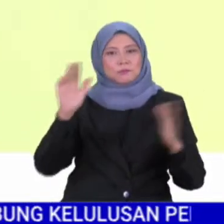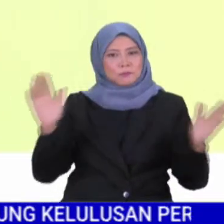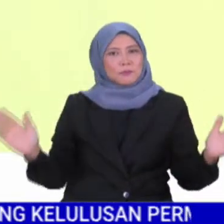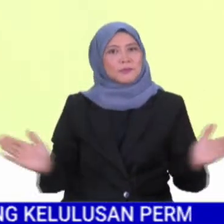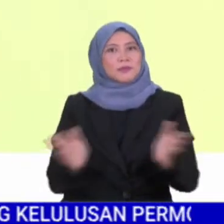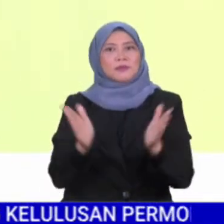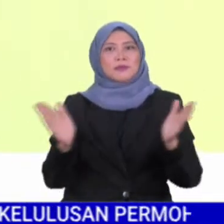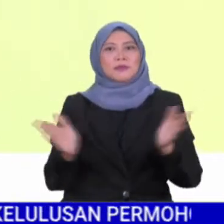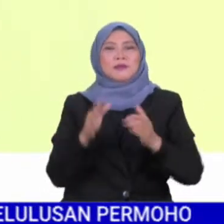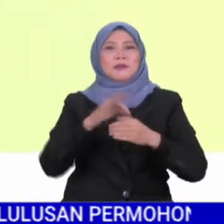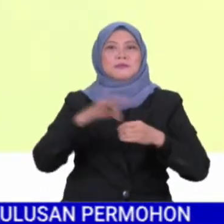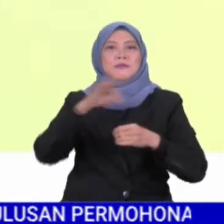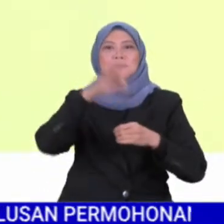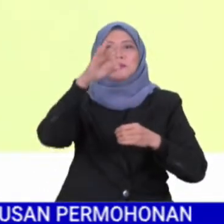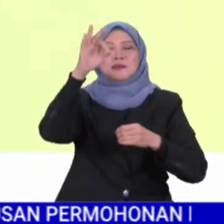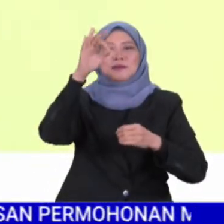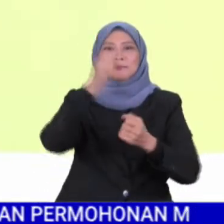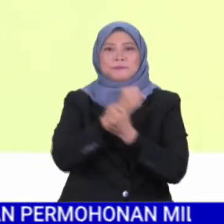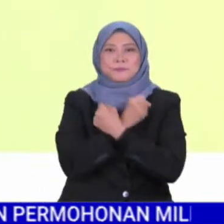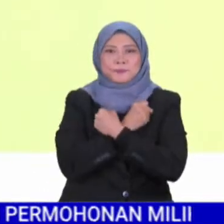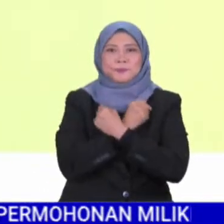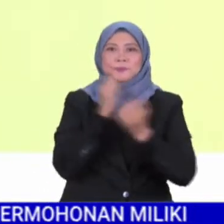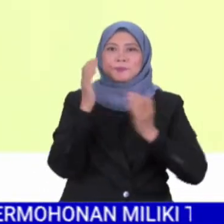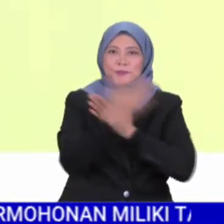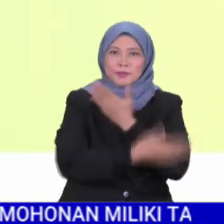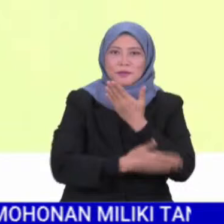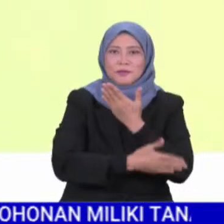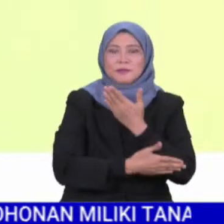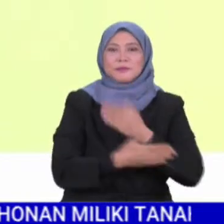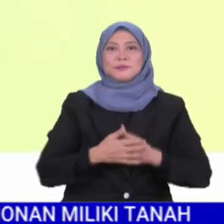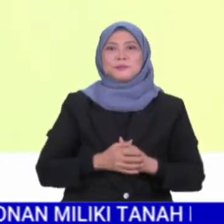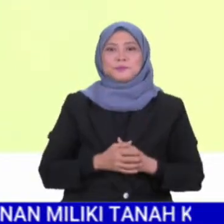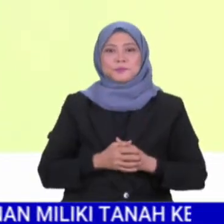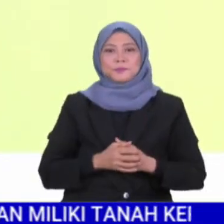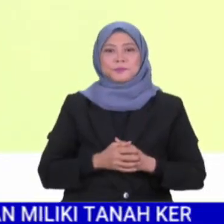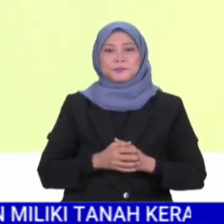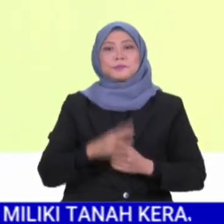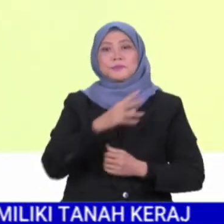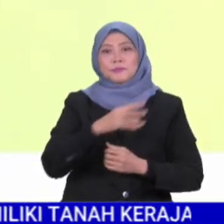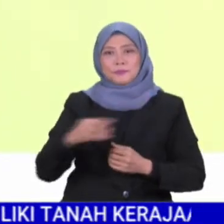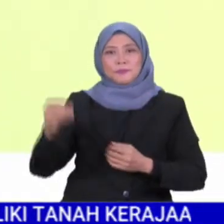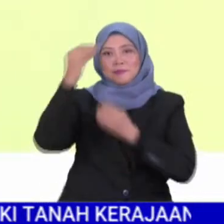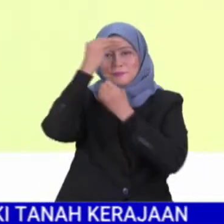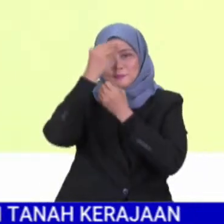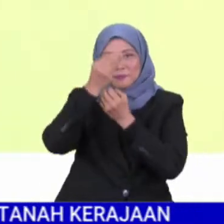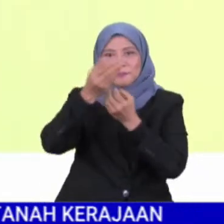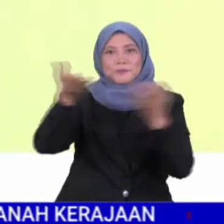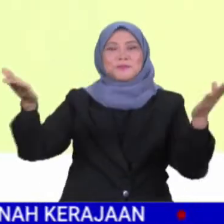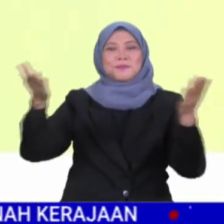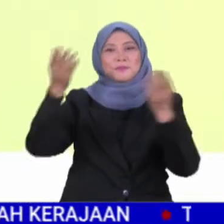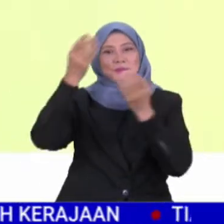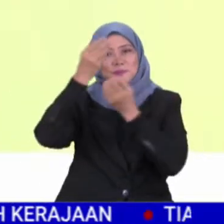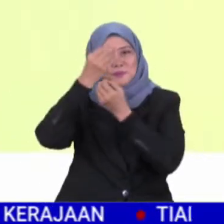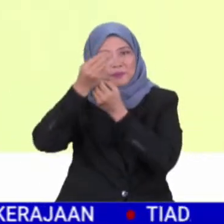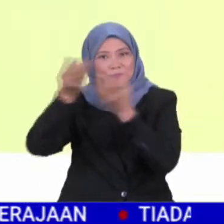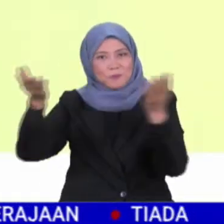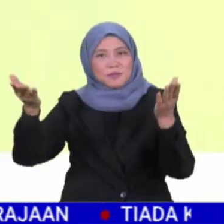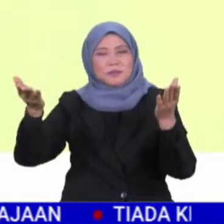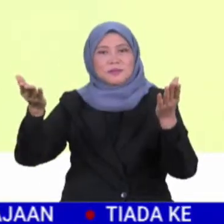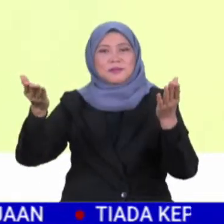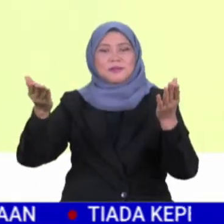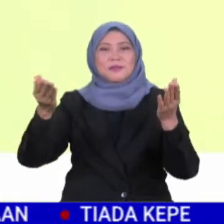Kebangsaan, tetapi di sebaliknya kita ingin menyampaikan maklumat-maklumat